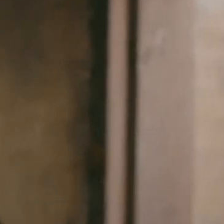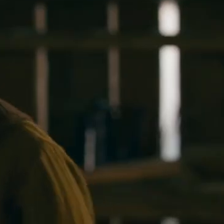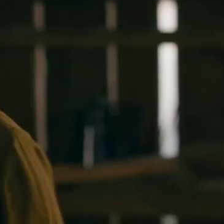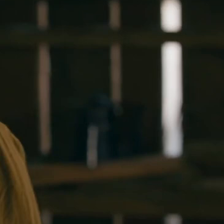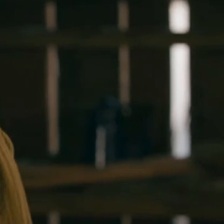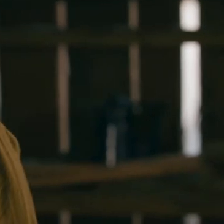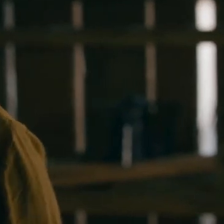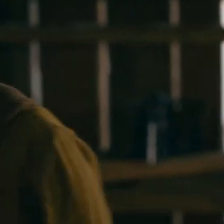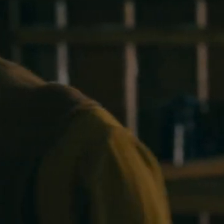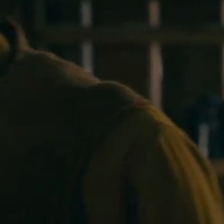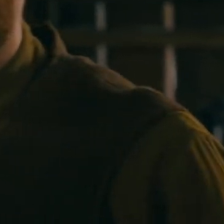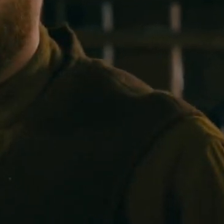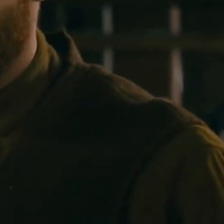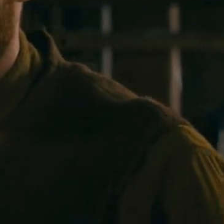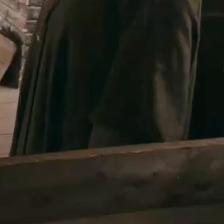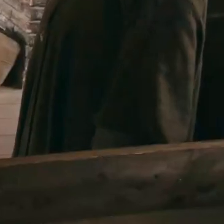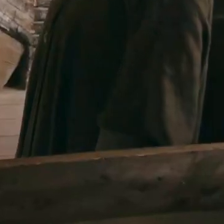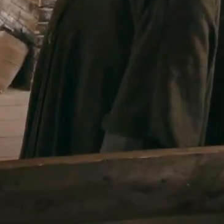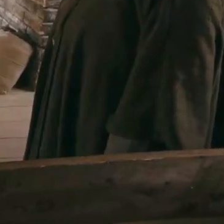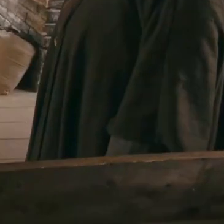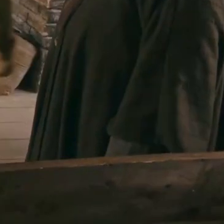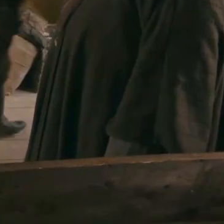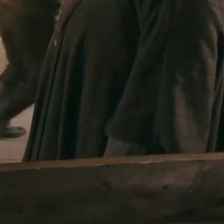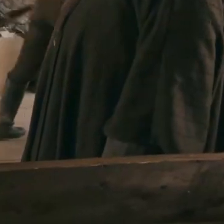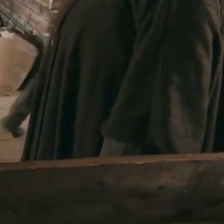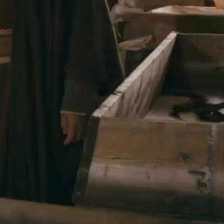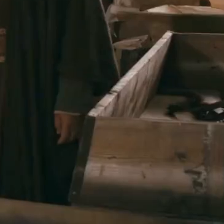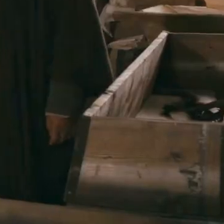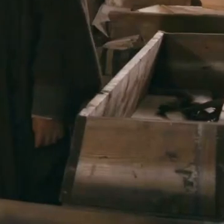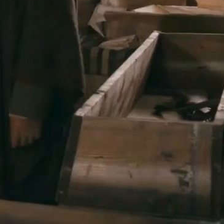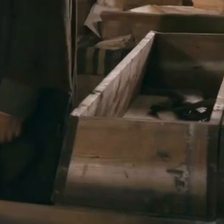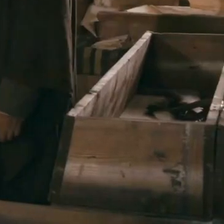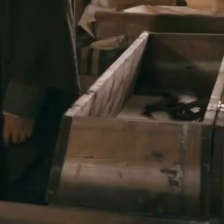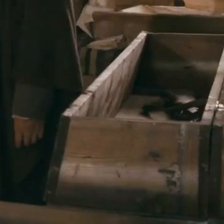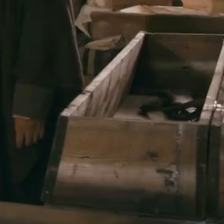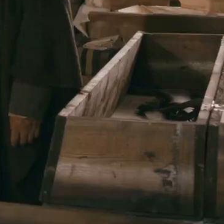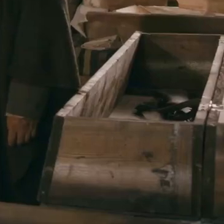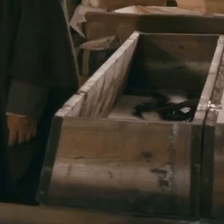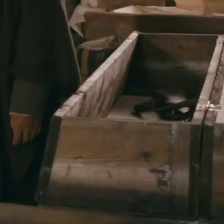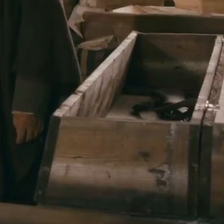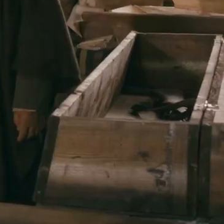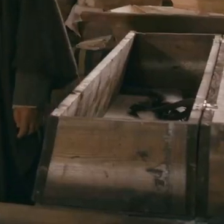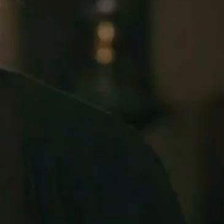Karşılıklı gülümseyerek ayrılıp fırının meydan ve arka sokağa açılan iki kapısından çıktılar.